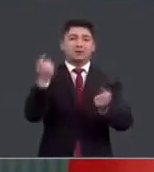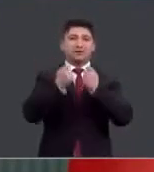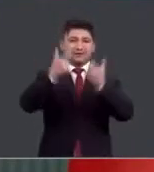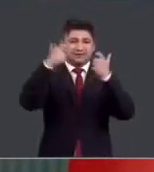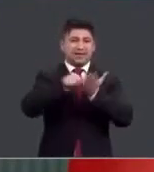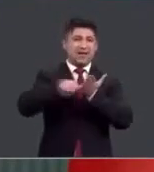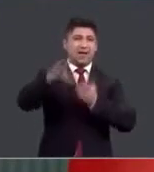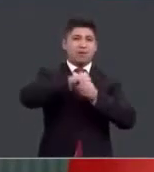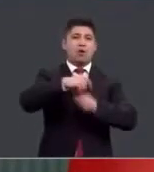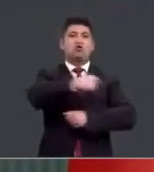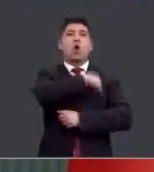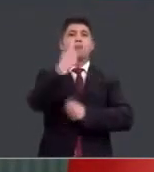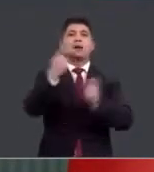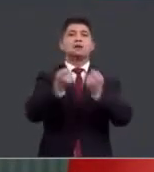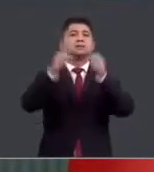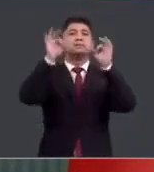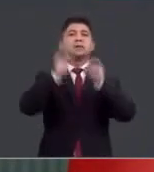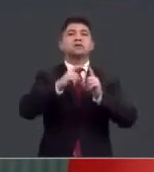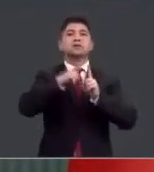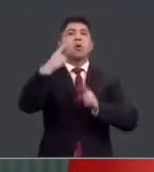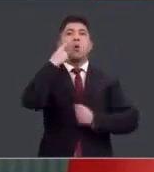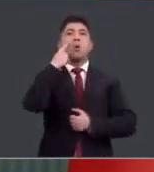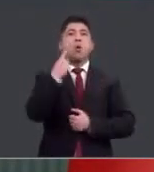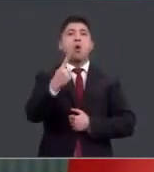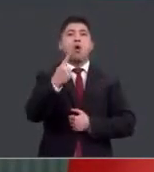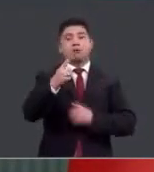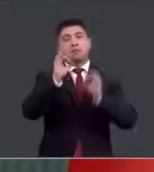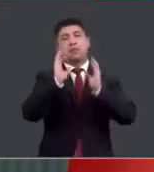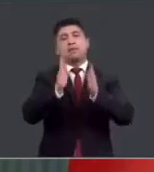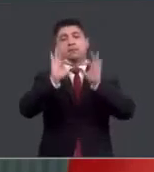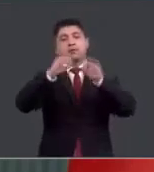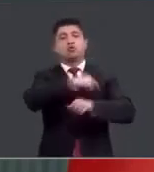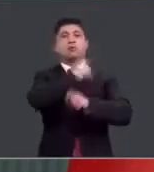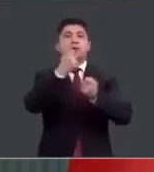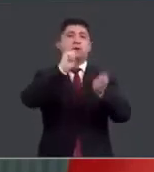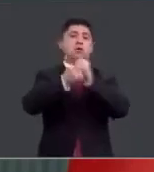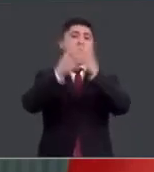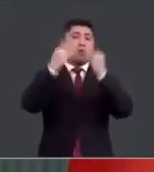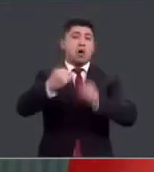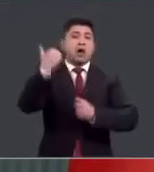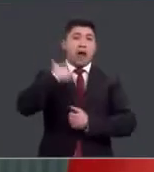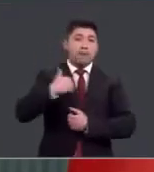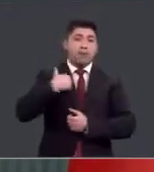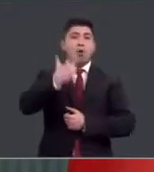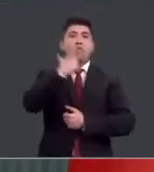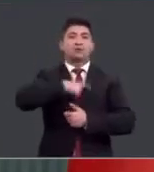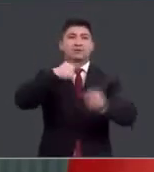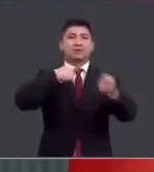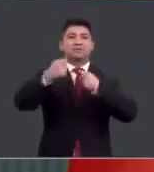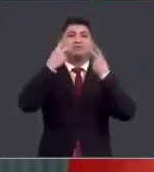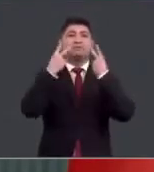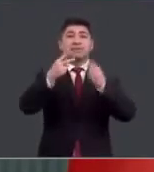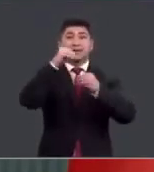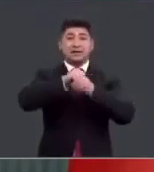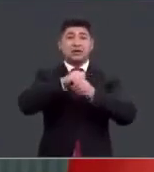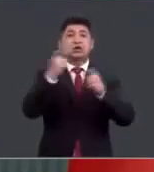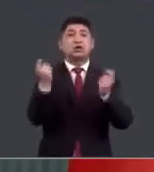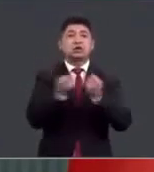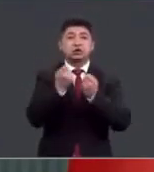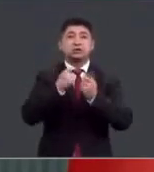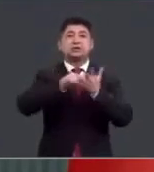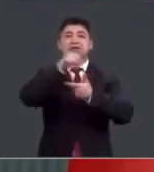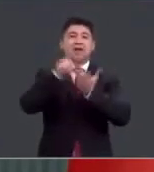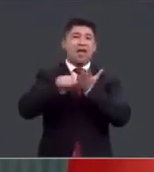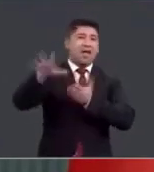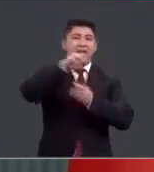kuruluşlarında normal mesai üzerine geçiriyor kamu ve özel sektördeki iş ve